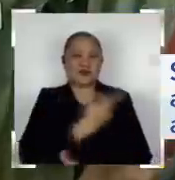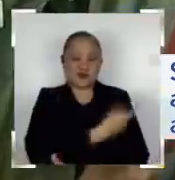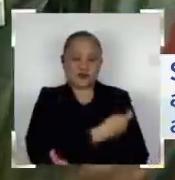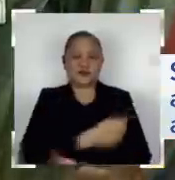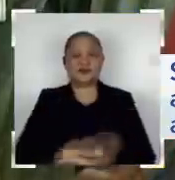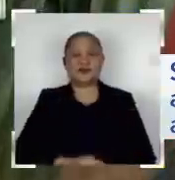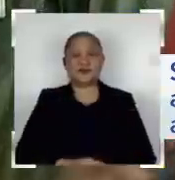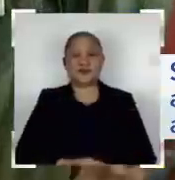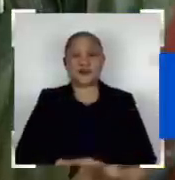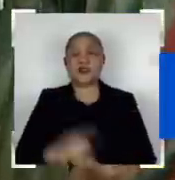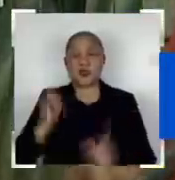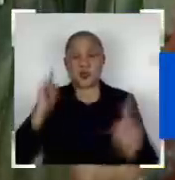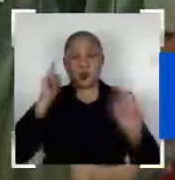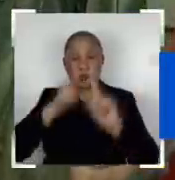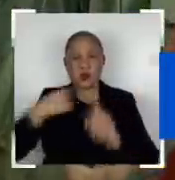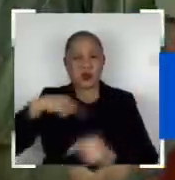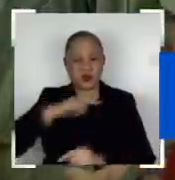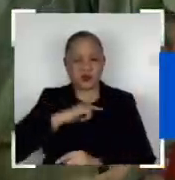objective is really